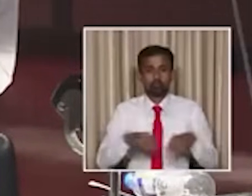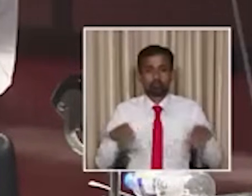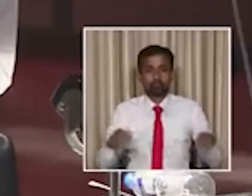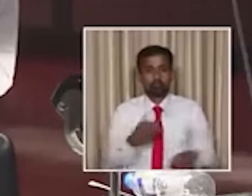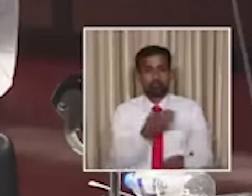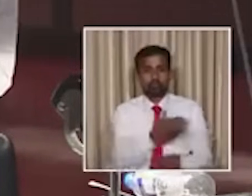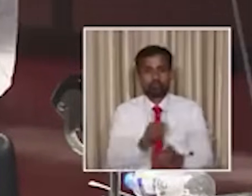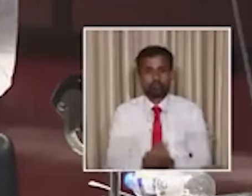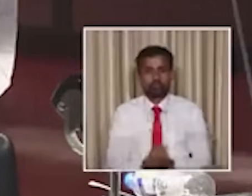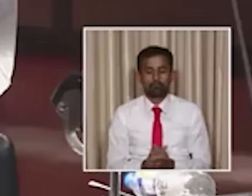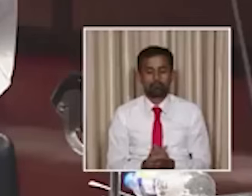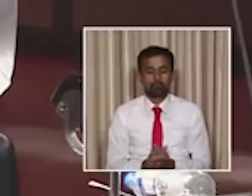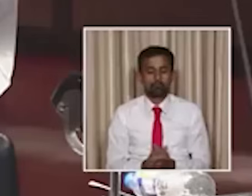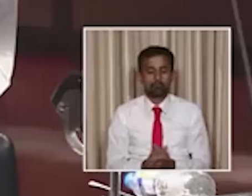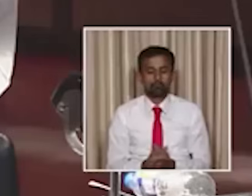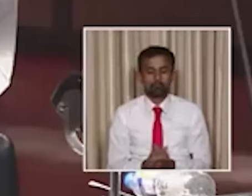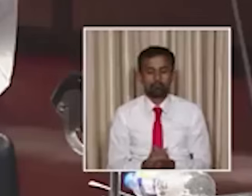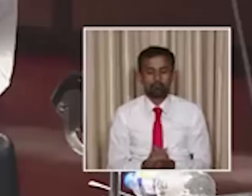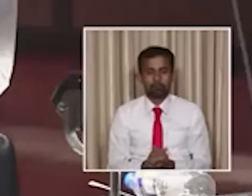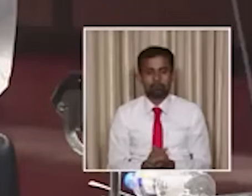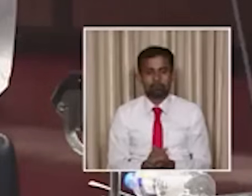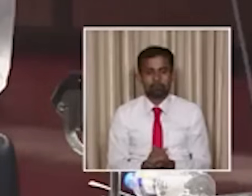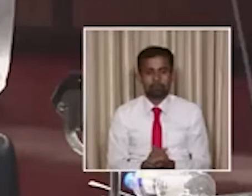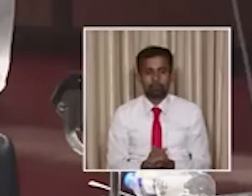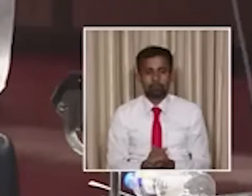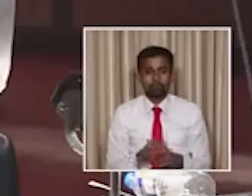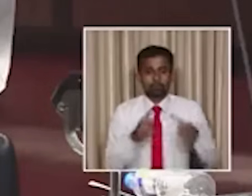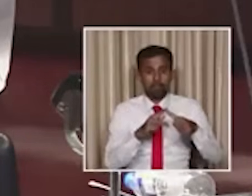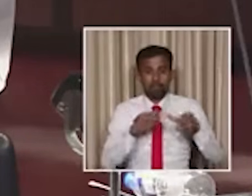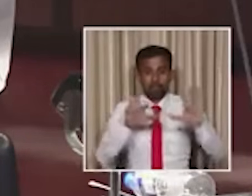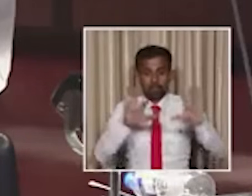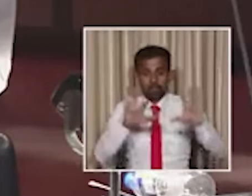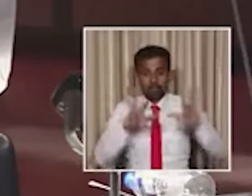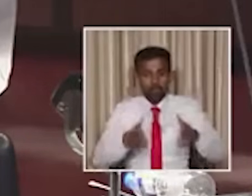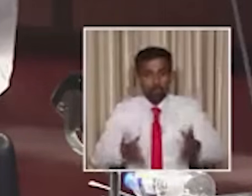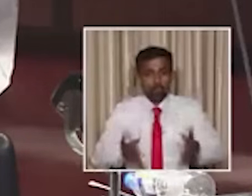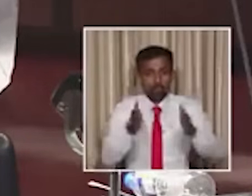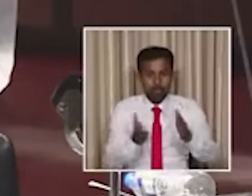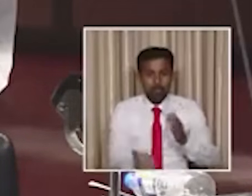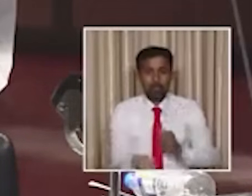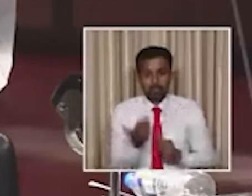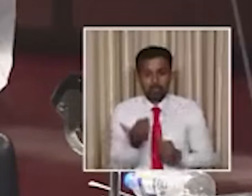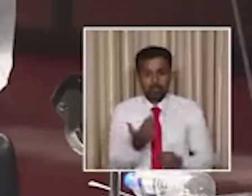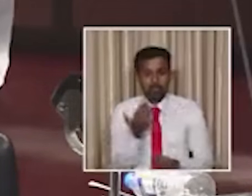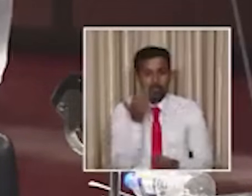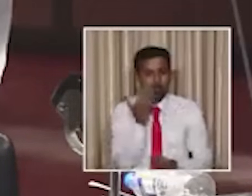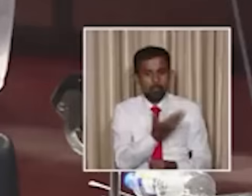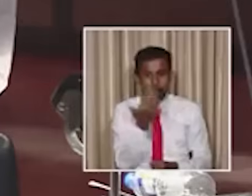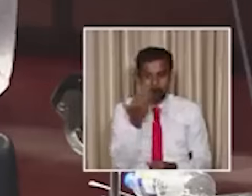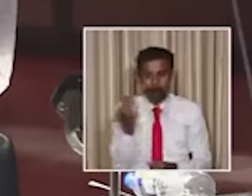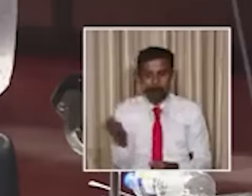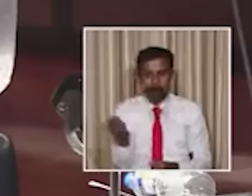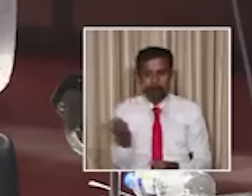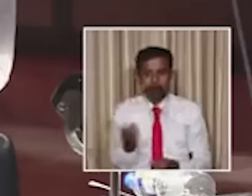இங்கே ஏனையின் பாதையாலே போகின்ற போது பல இட இராணுவ முகாம்களுக்கு முன்னுக்கு பல சிற்றுண்டி